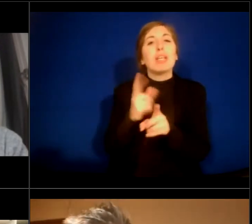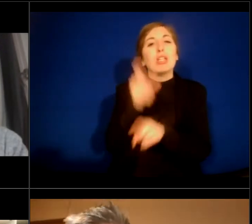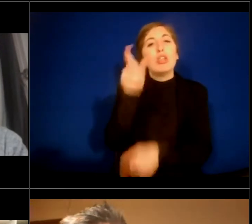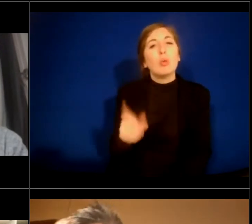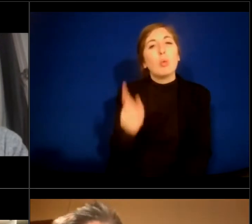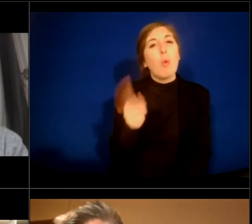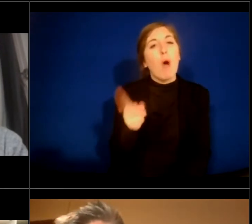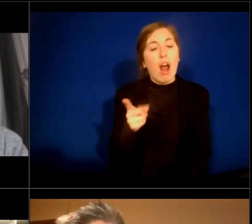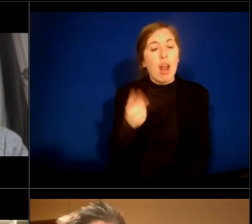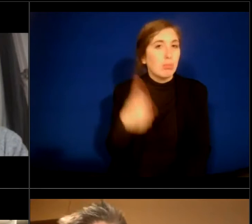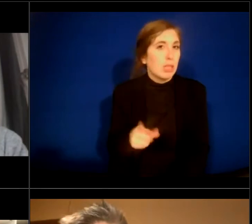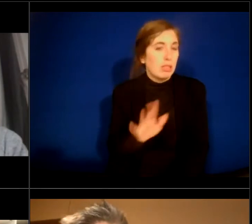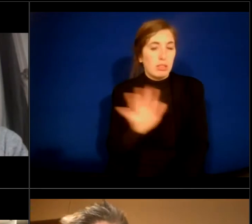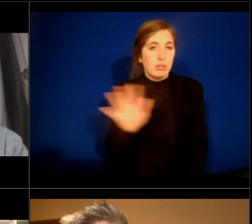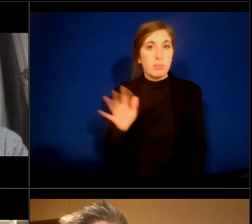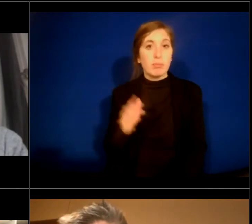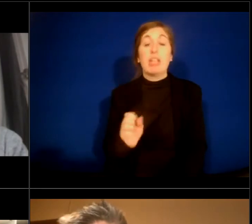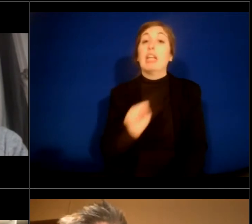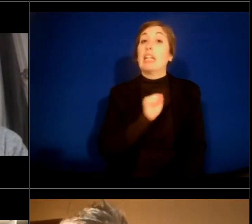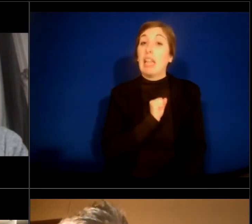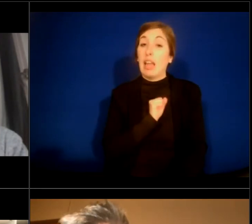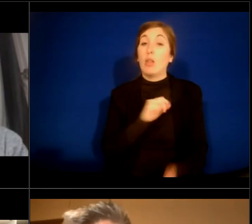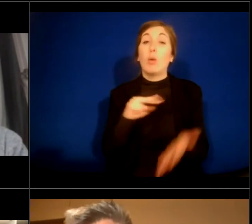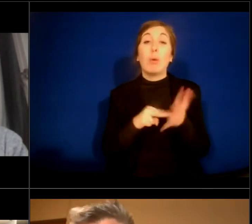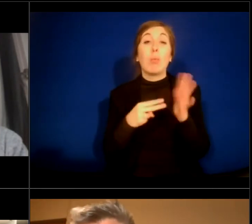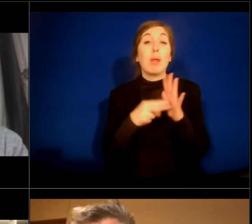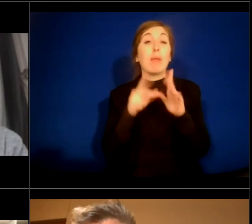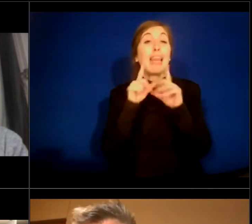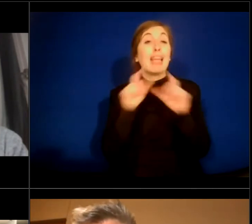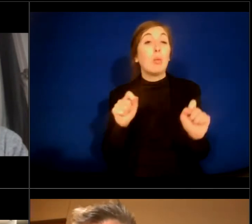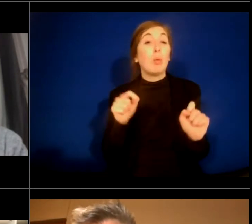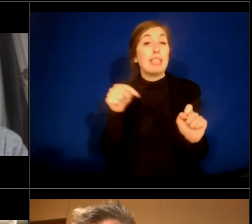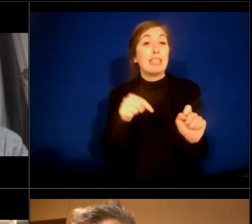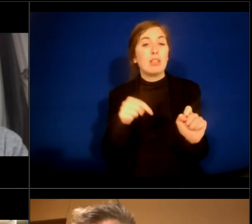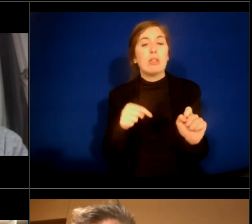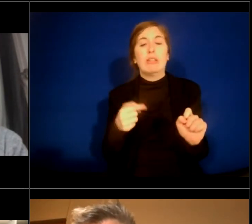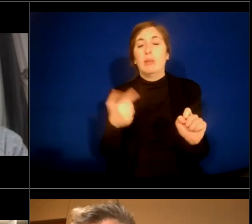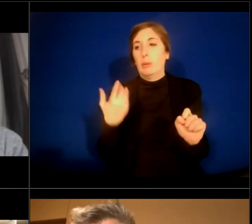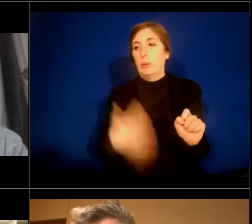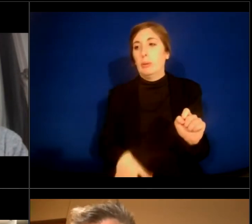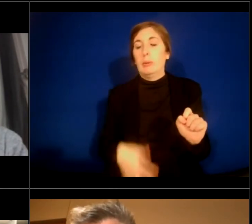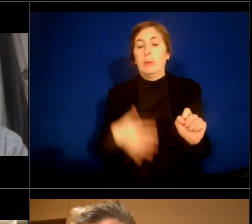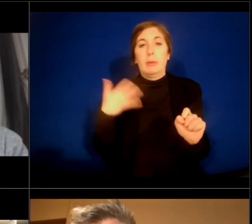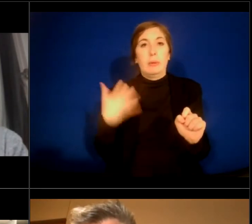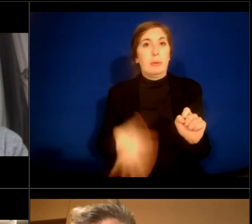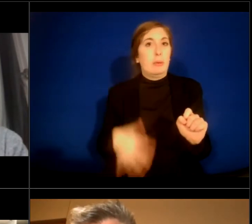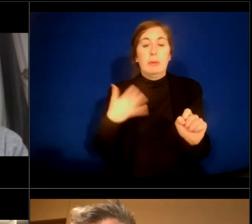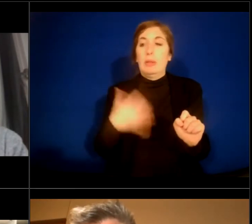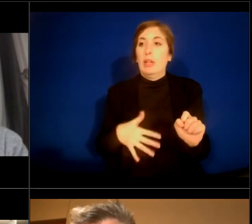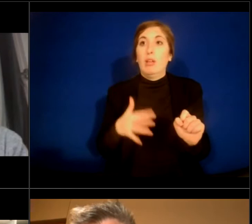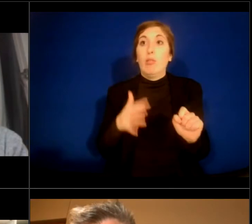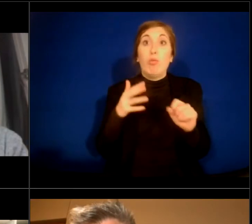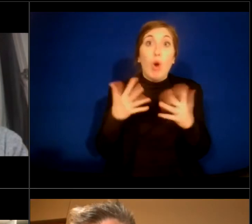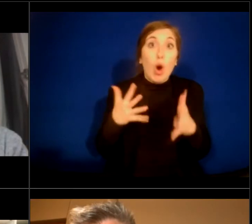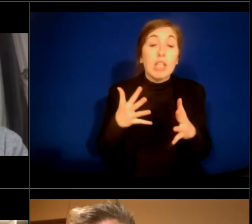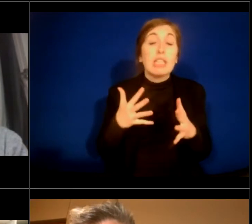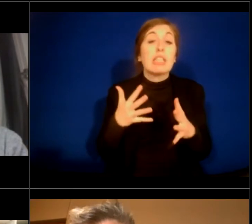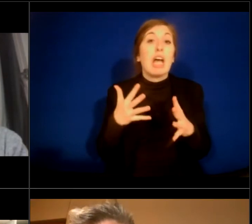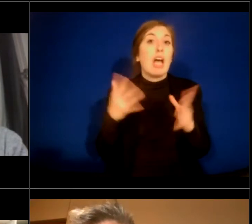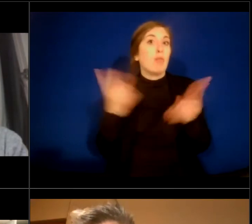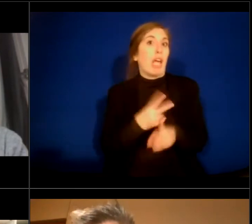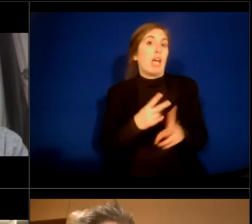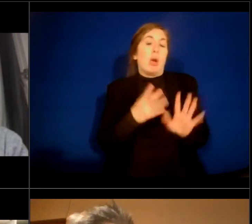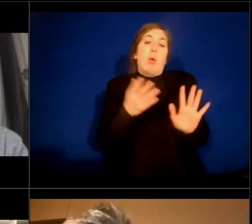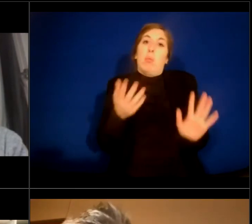Credo che il problema linguistico possa essere effettivamente, per la numerosità delle richieste,